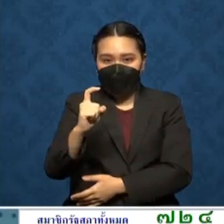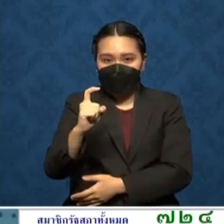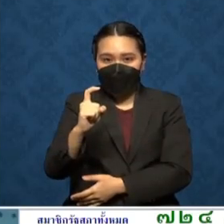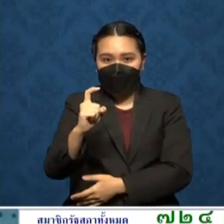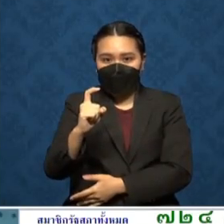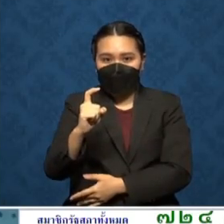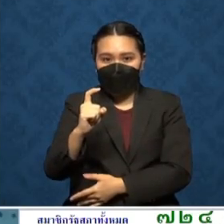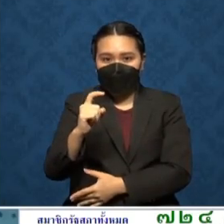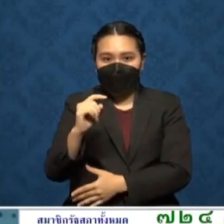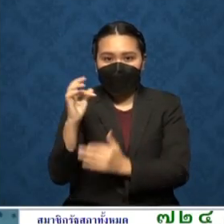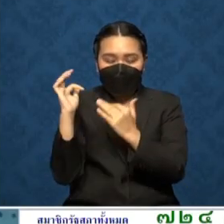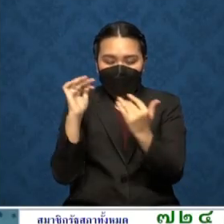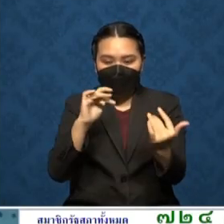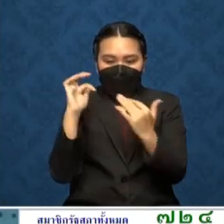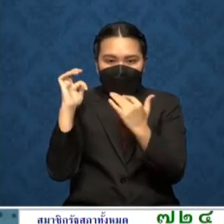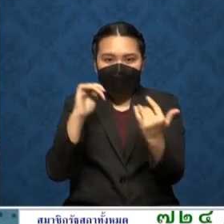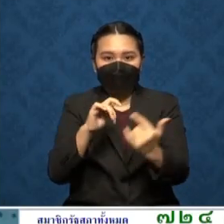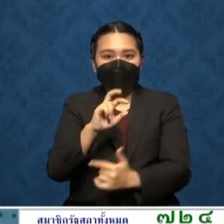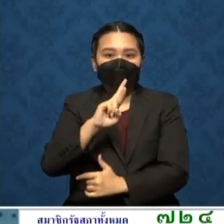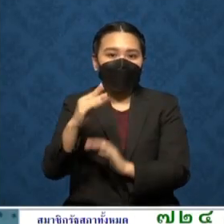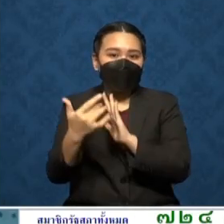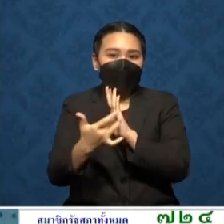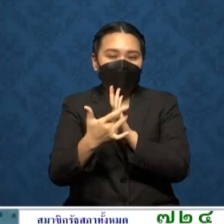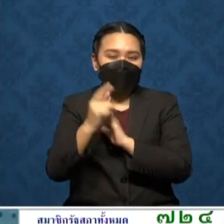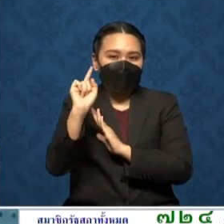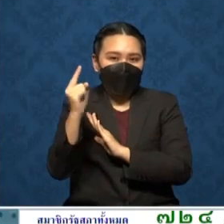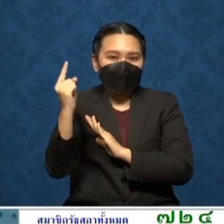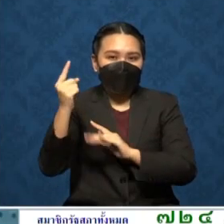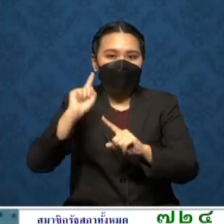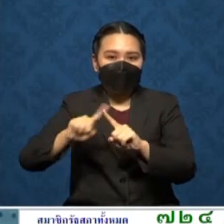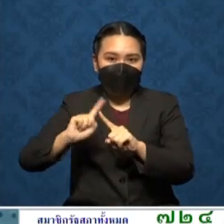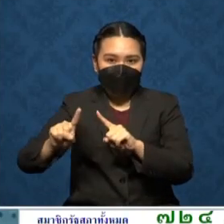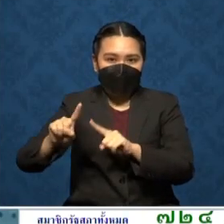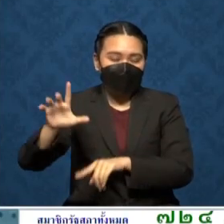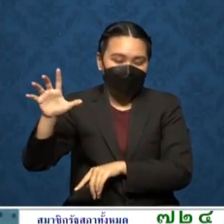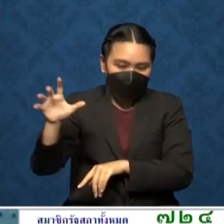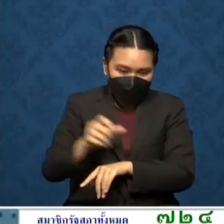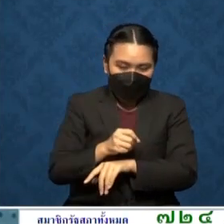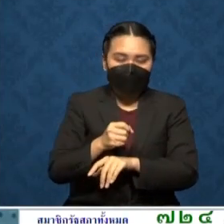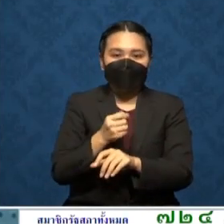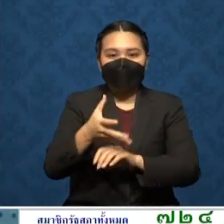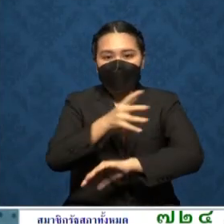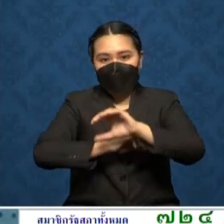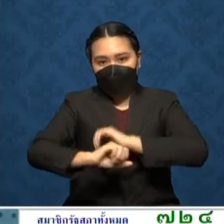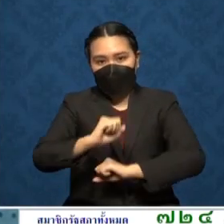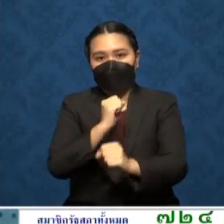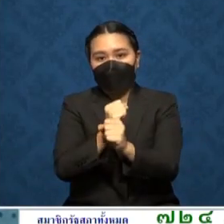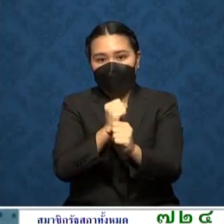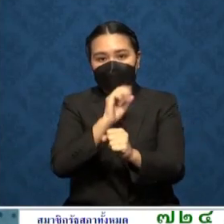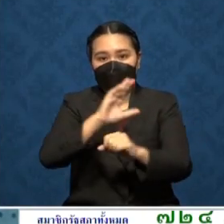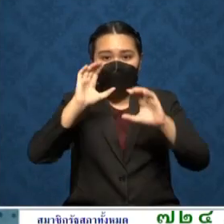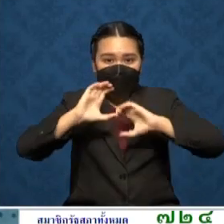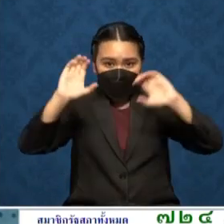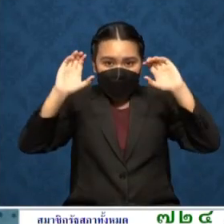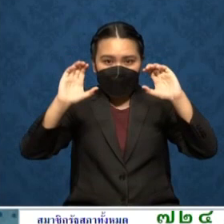สื่อสารโดยระบบอิเล็กทรอนิกส์ต่างๆมาใช้ในการทำงานนั้นก็มีการใช้